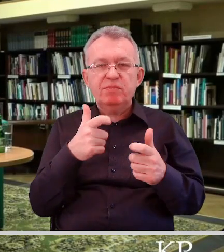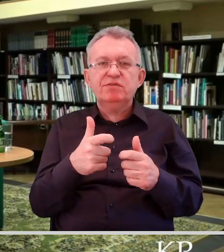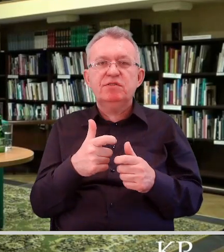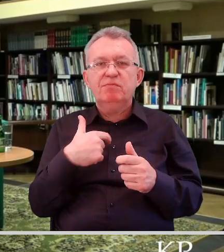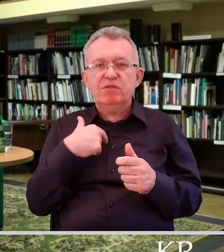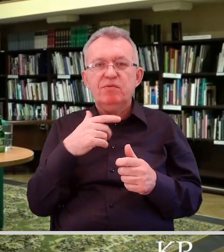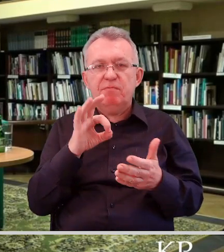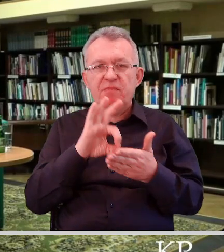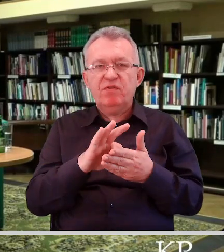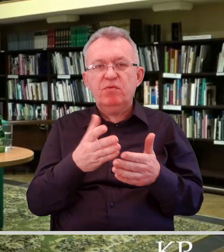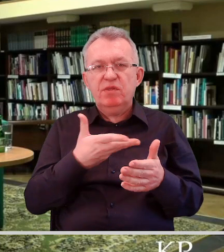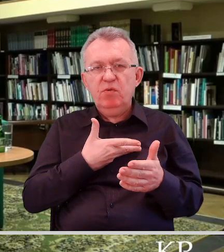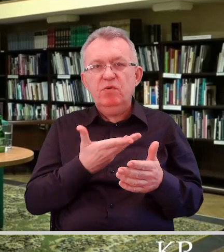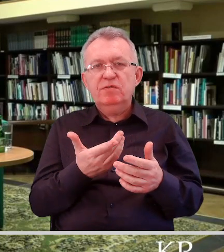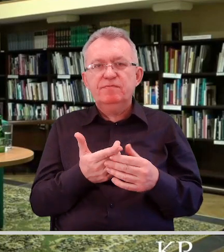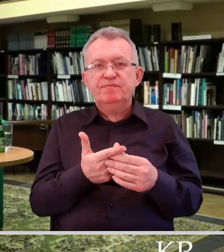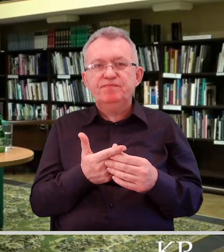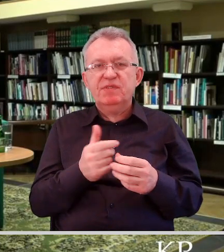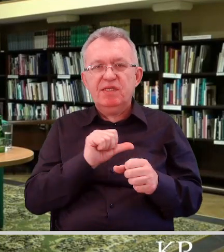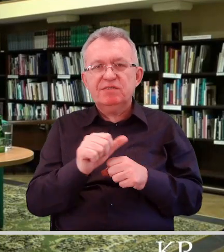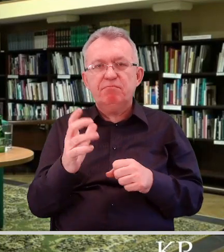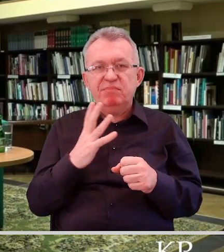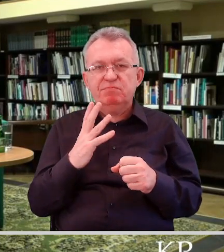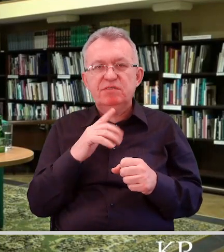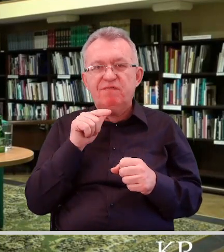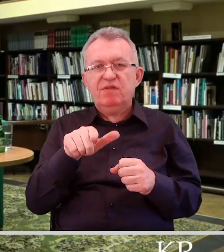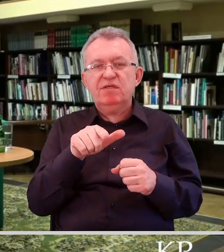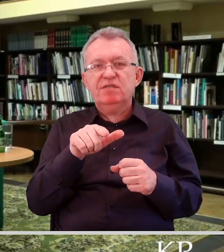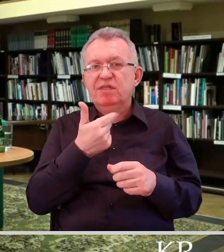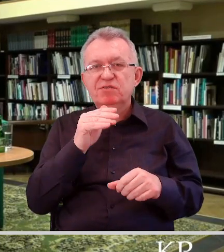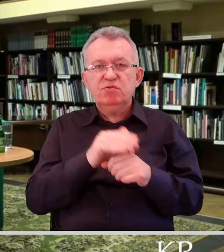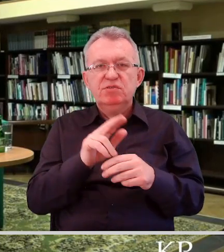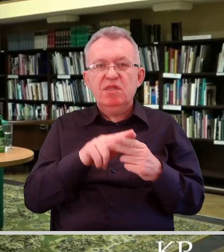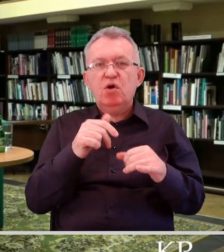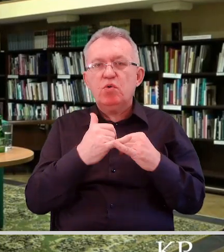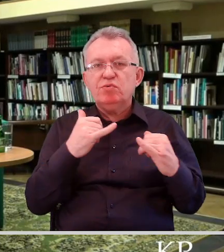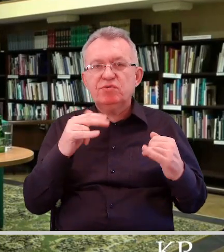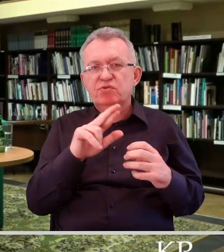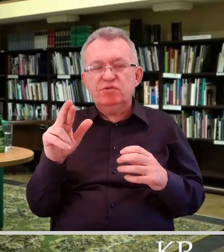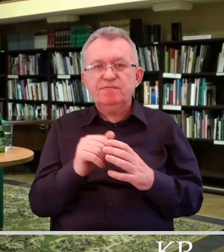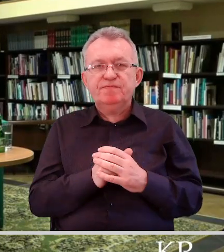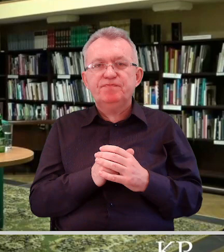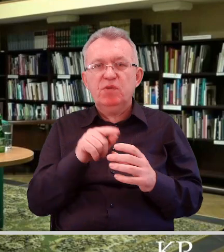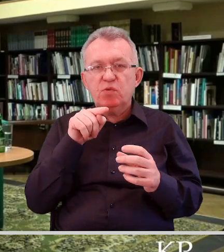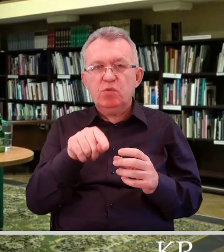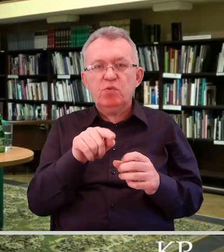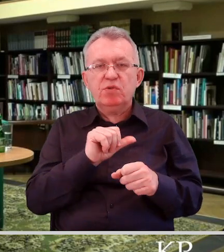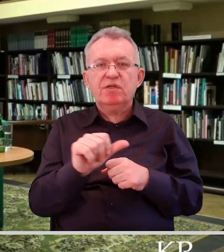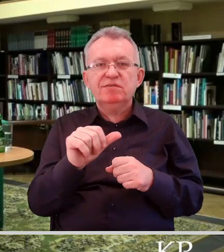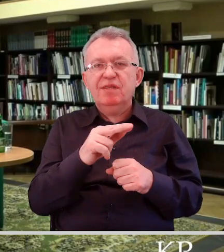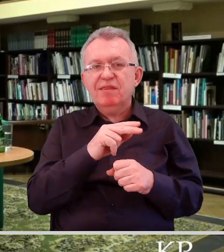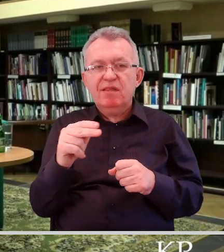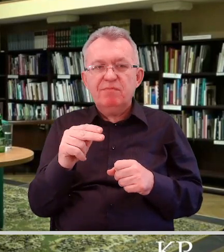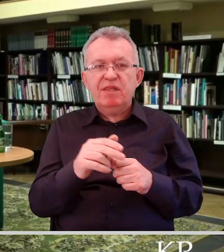który by mnie zapewniał, że jestem bezpieczna w tej swojej niezgodzie na różne rzeczy. Tutaj to są